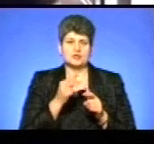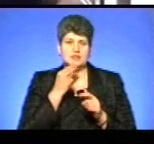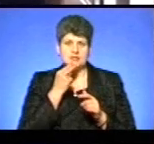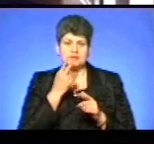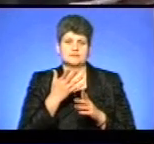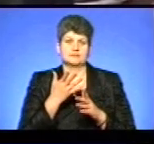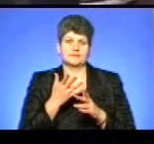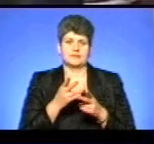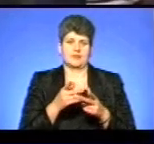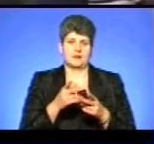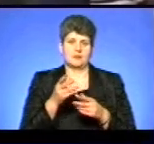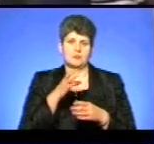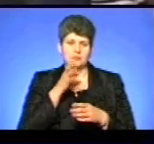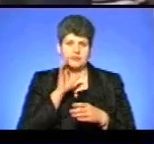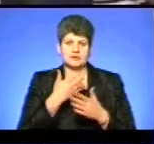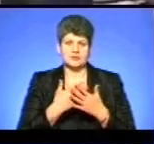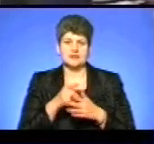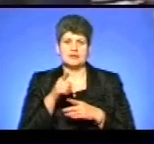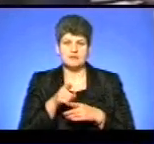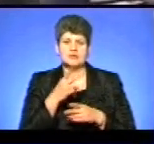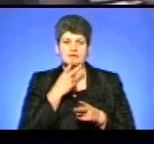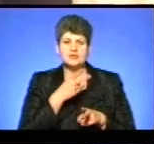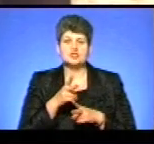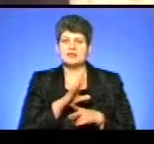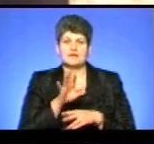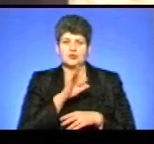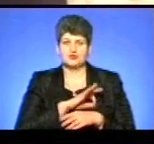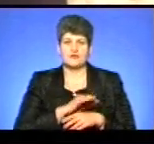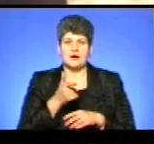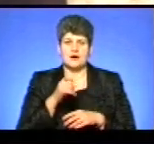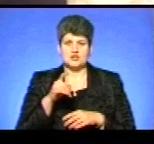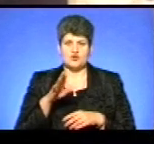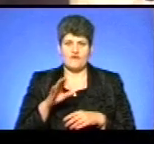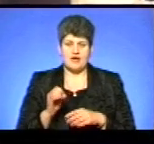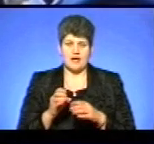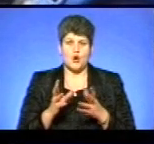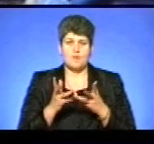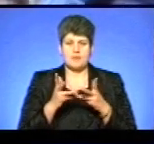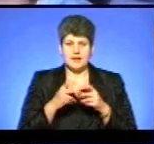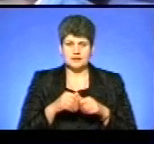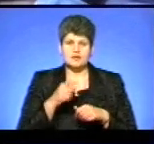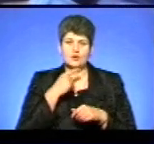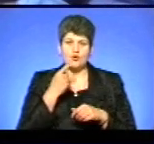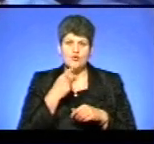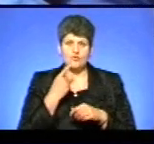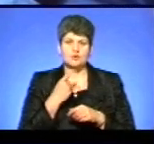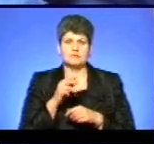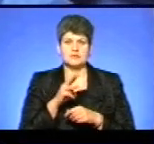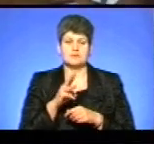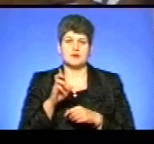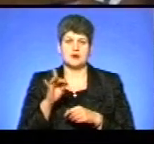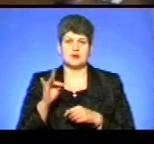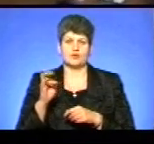рятувальники перевірили, чи не використовують підприємці газове обладнання. Каже провідний інспектор міського відділу пожежно-рятувальної служби Максим